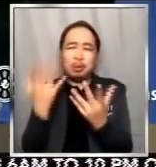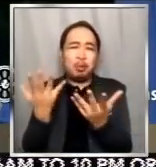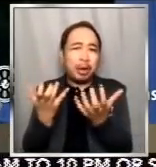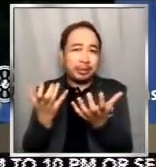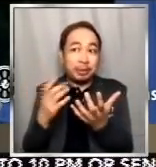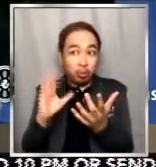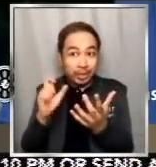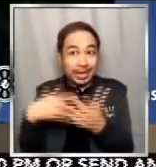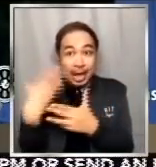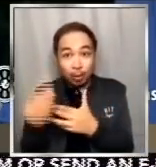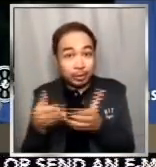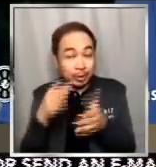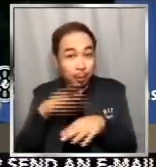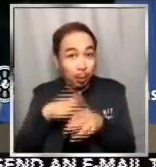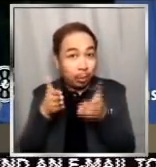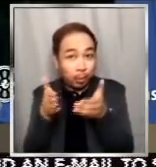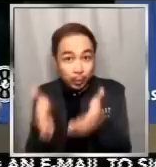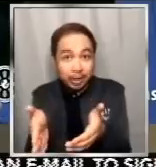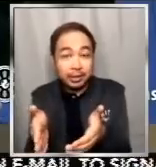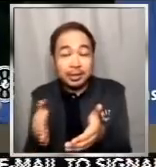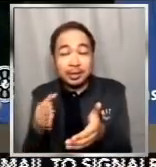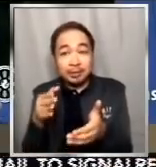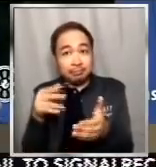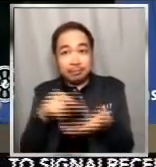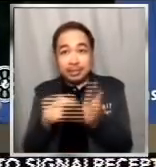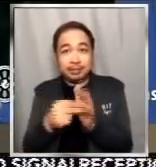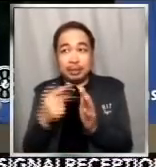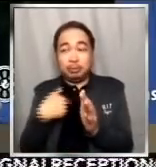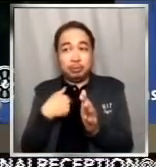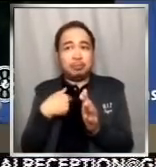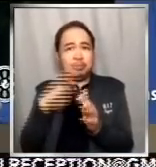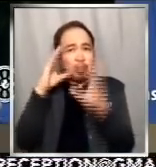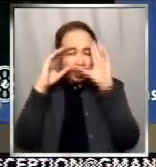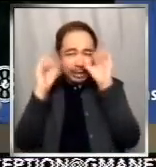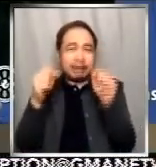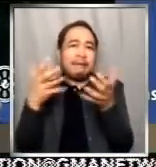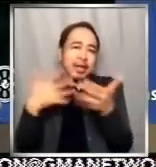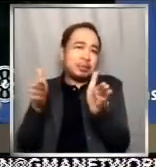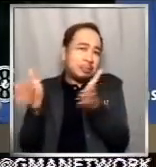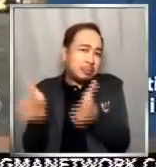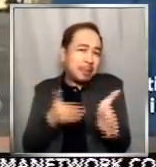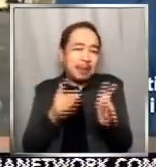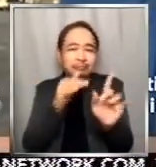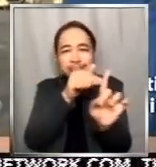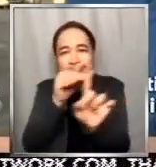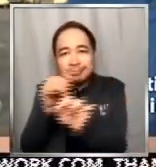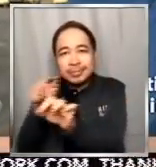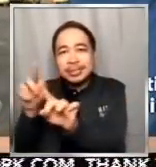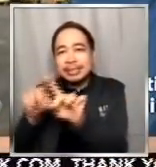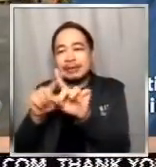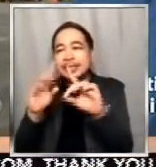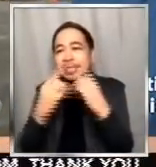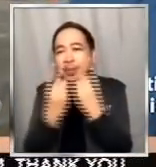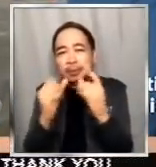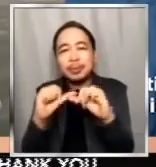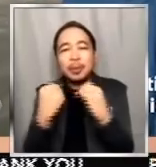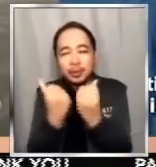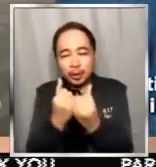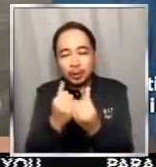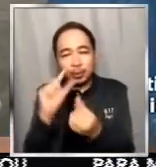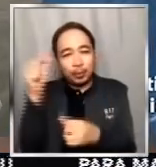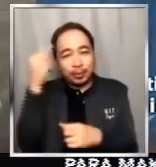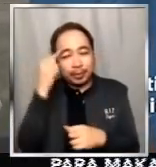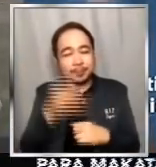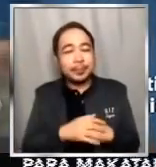nagawa na po ni Presidente ang dapat gawin, hinanda na po ang lahat ng departamento at ahensya ng gobyerno. Kahapon bumalik ng Maynila ang Pangulo galing